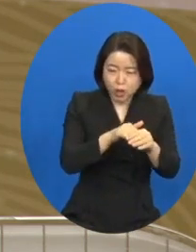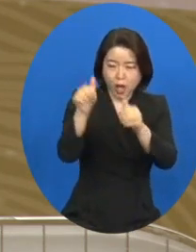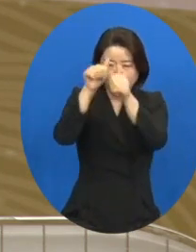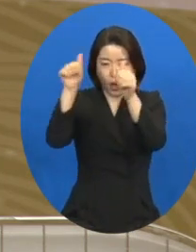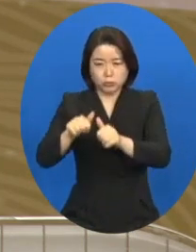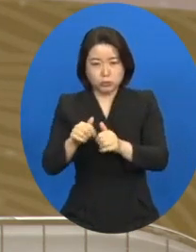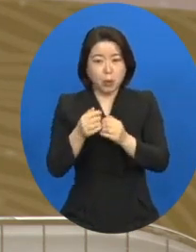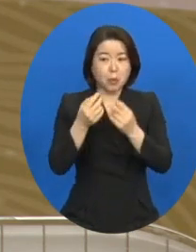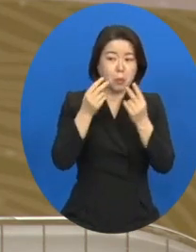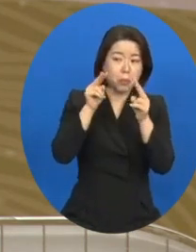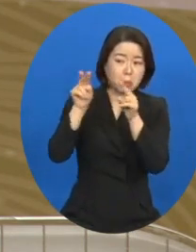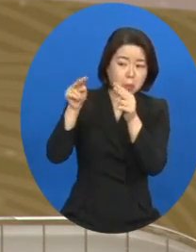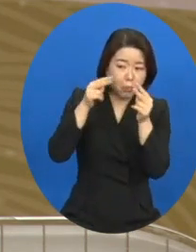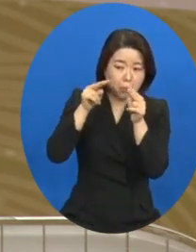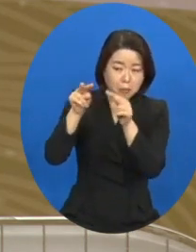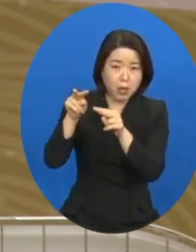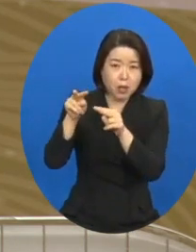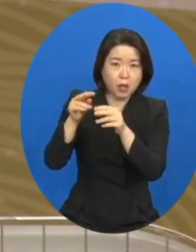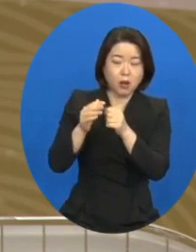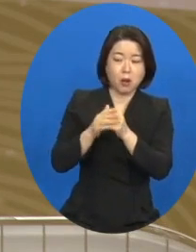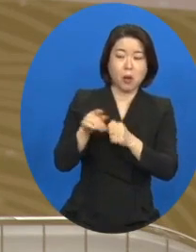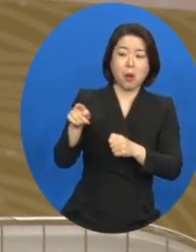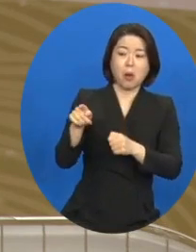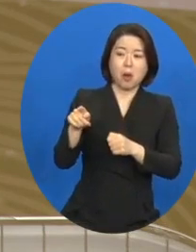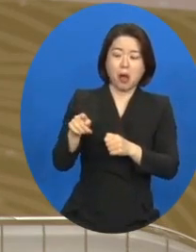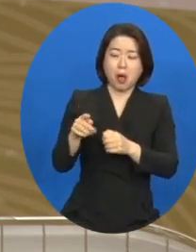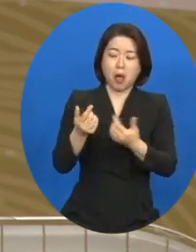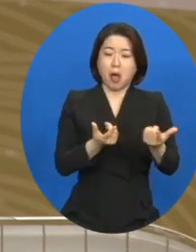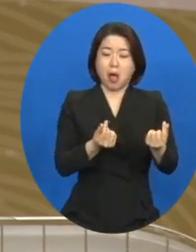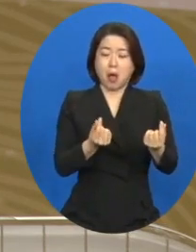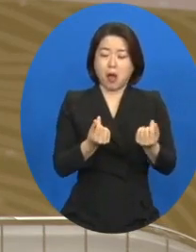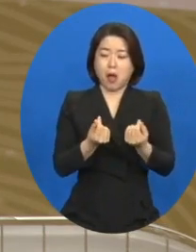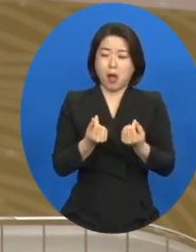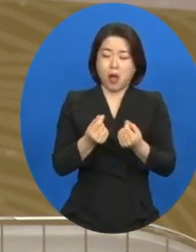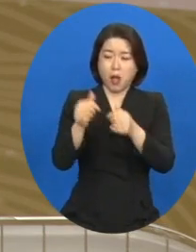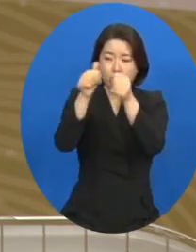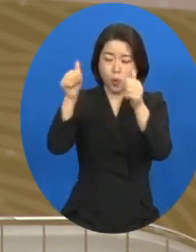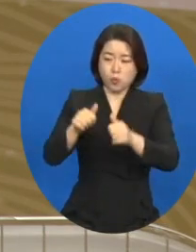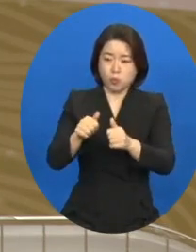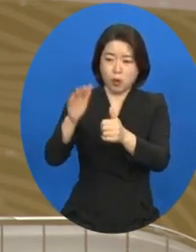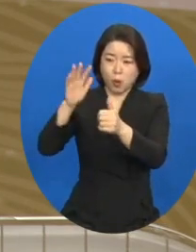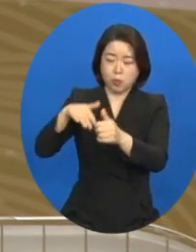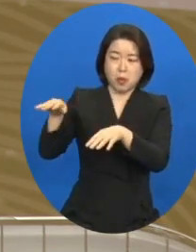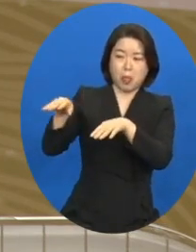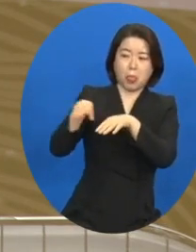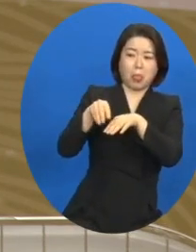기웃거리고 그리고 같이 그냥 우상 숭배하는 풍조가 되어 버렸어요.